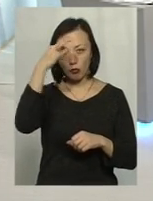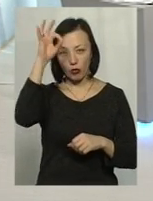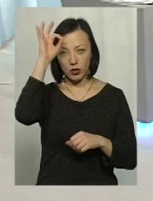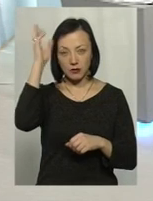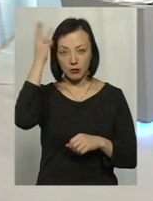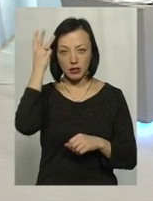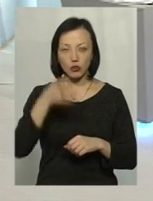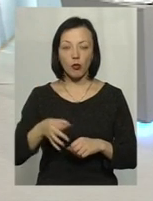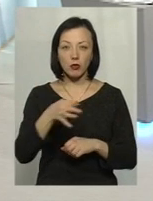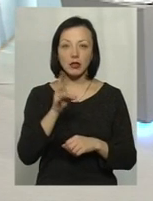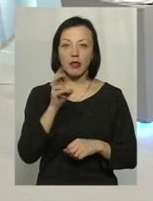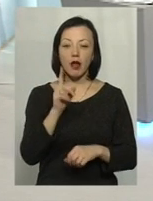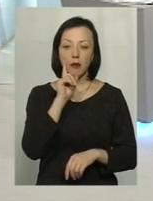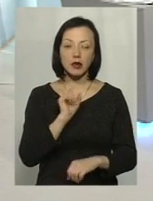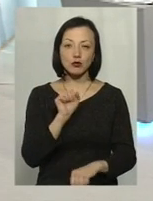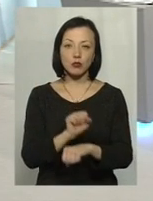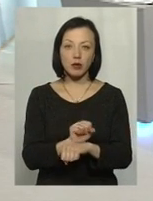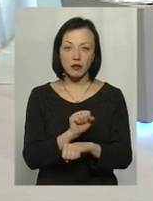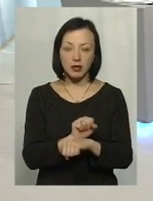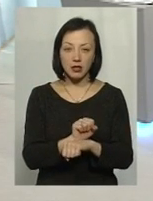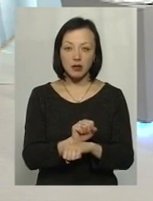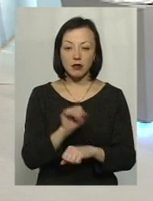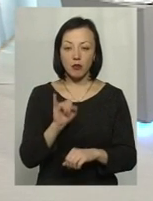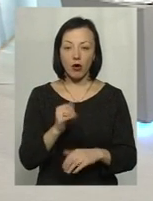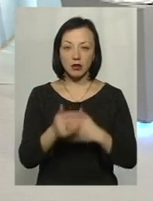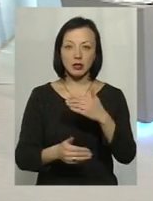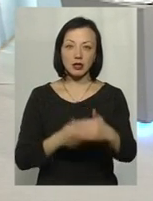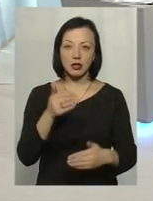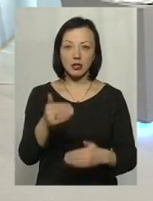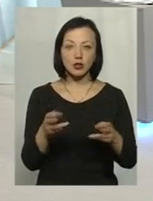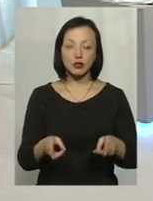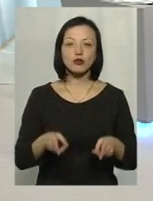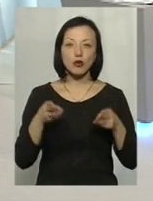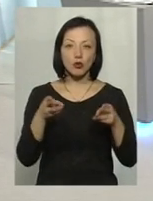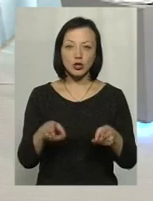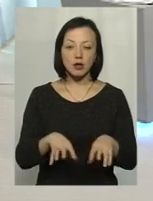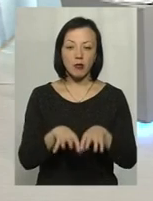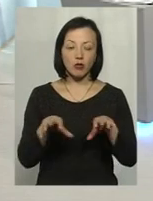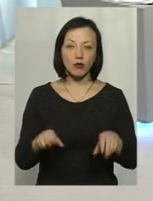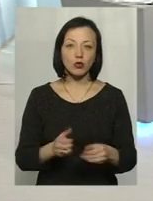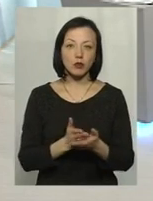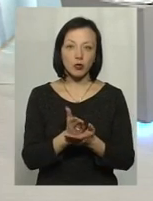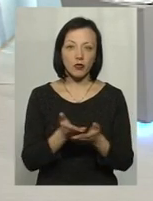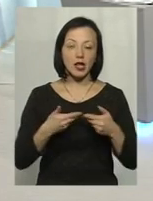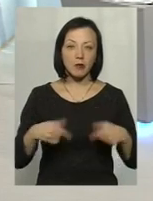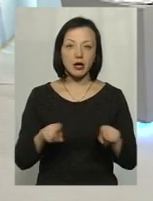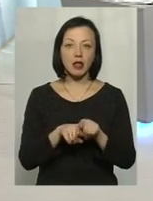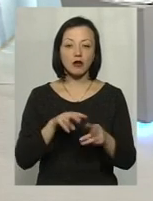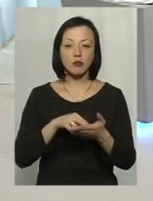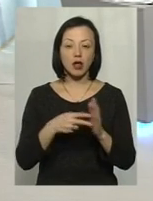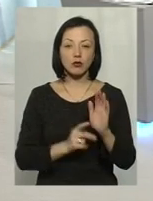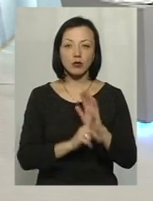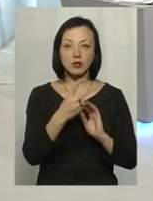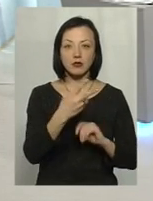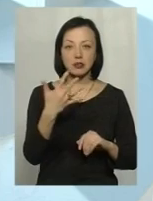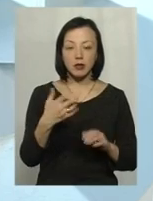області на призупинення негативних тенденцій саме злочинів майнового спрямування. І ми також плануємо з